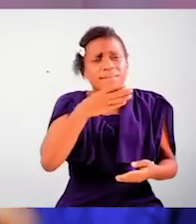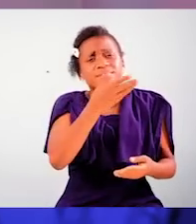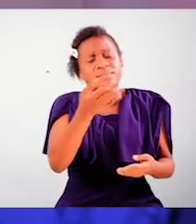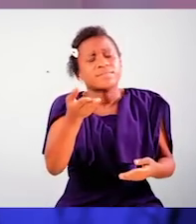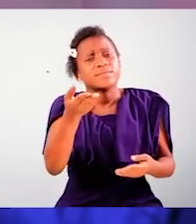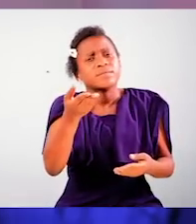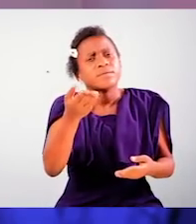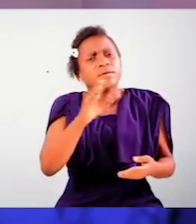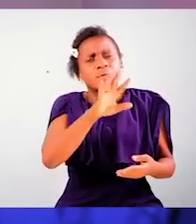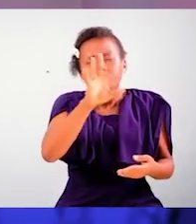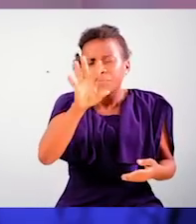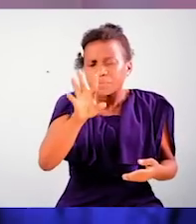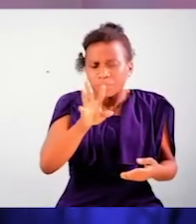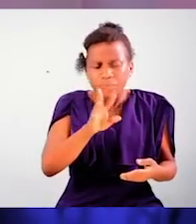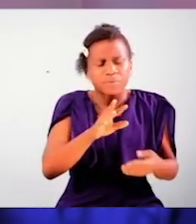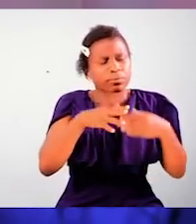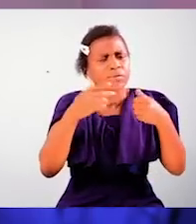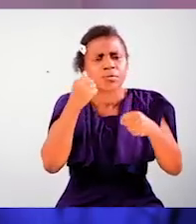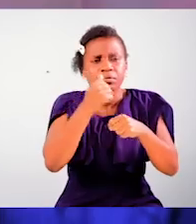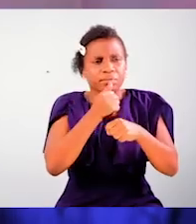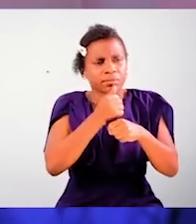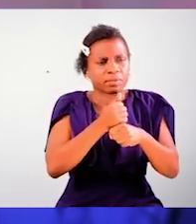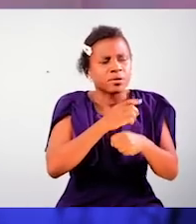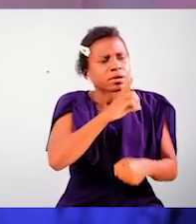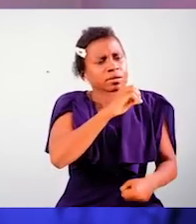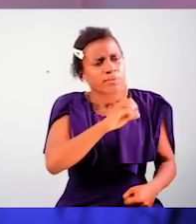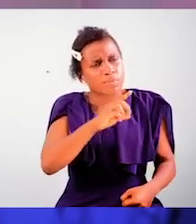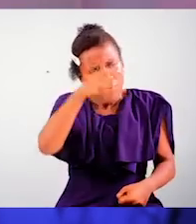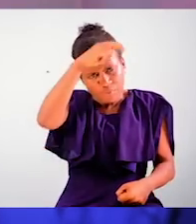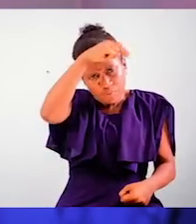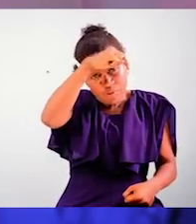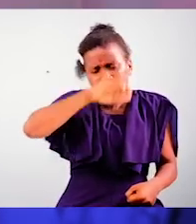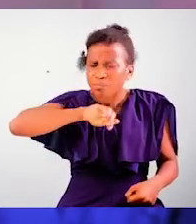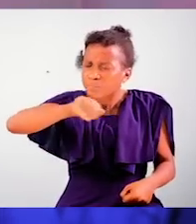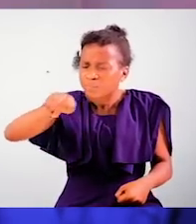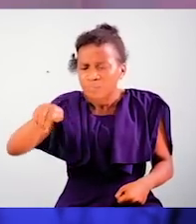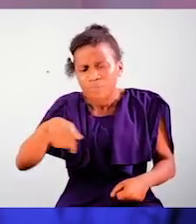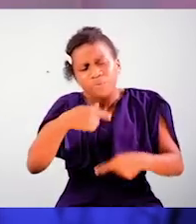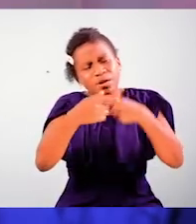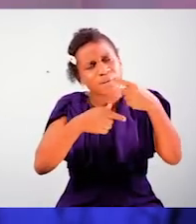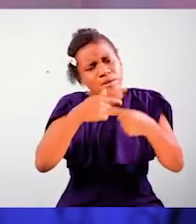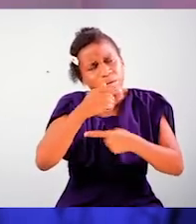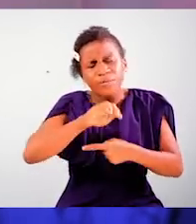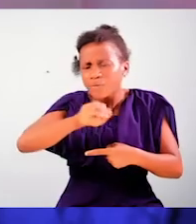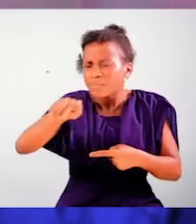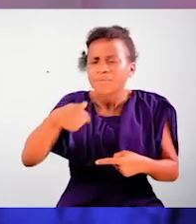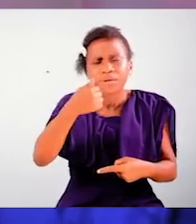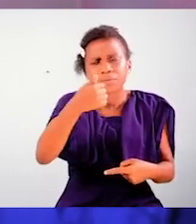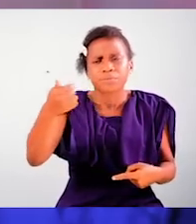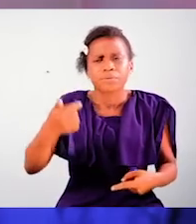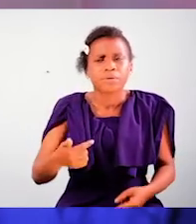kake au na ka diploma kake anazidi kuwaibia tu. Wako vijana waaminifu wanaweza kukaa pale. Sawa sawa. Jana nilikuwa naongea na mzee